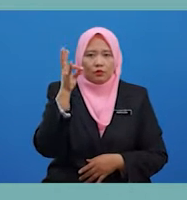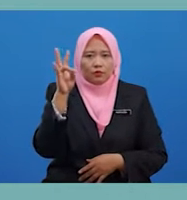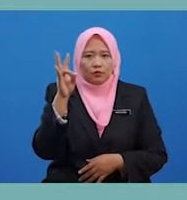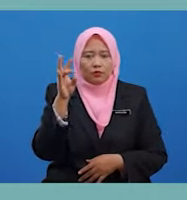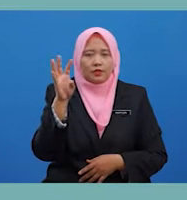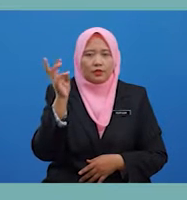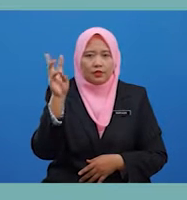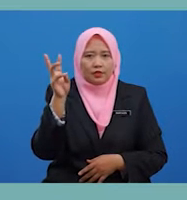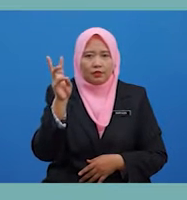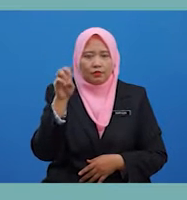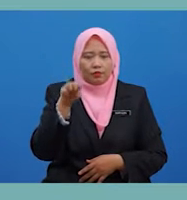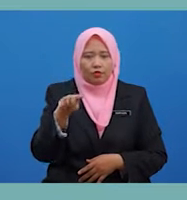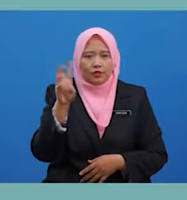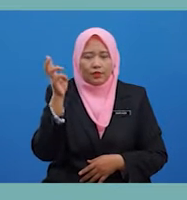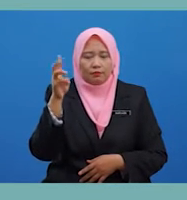17.16%.